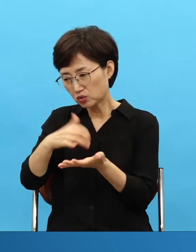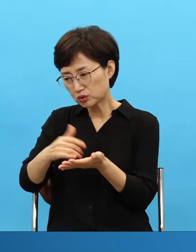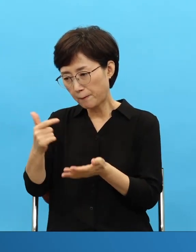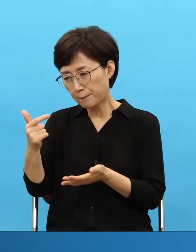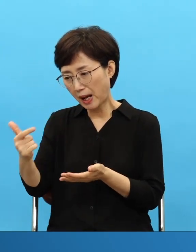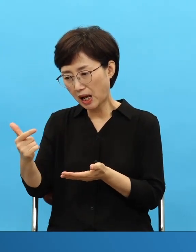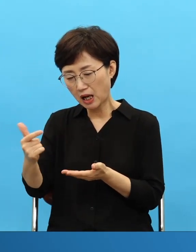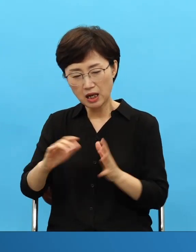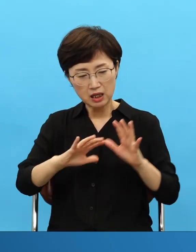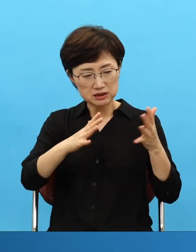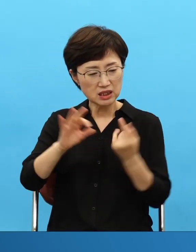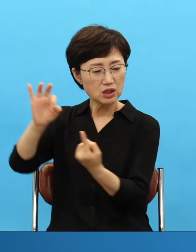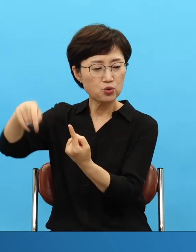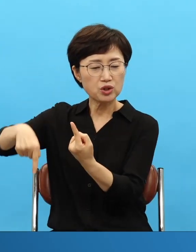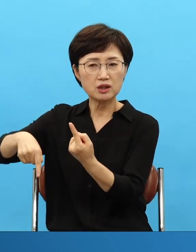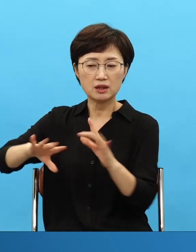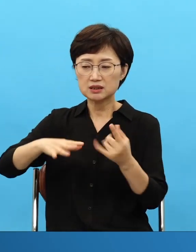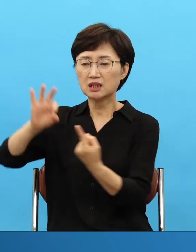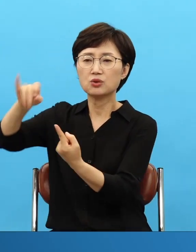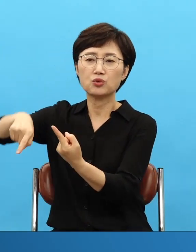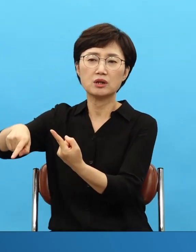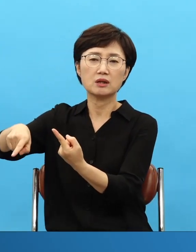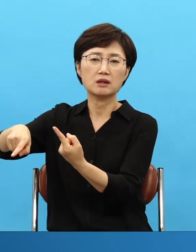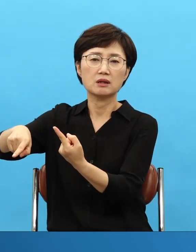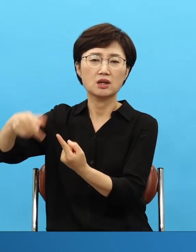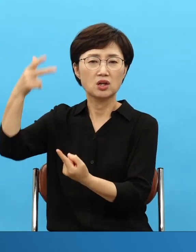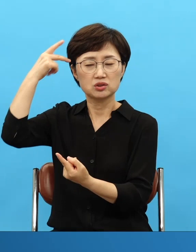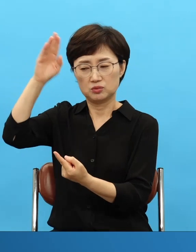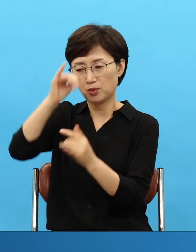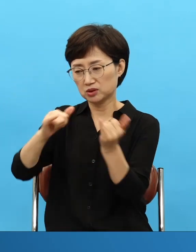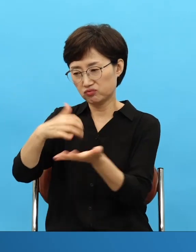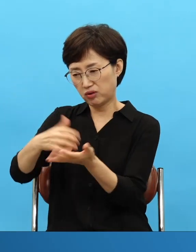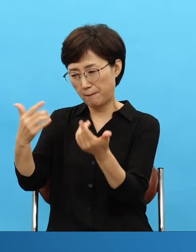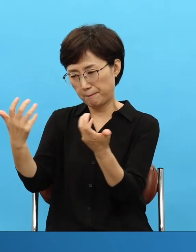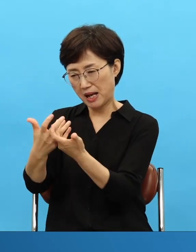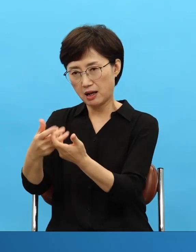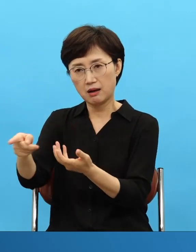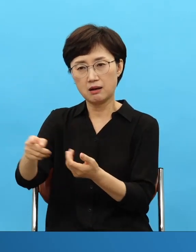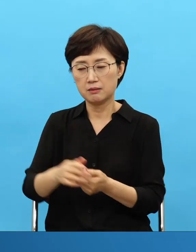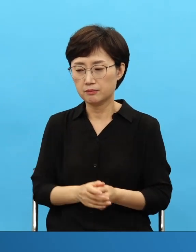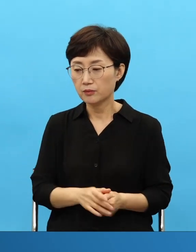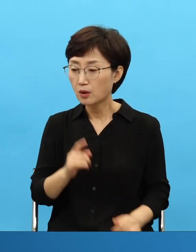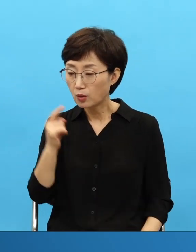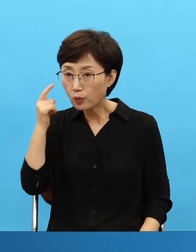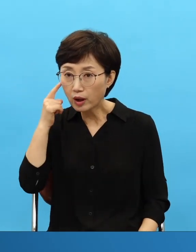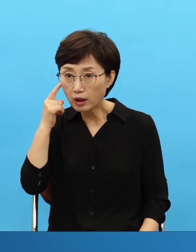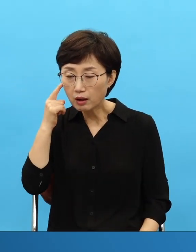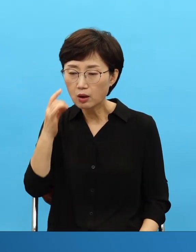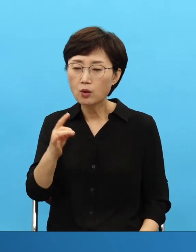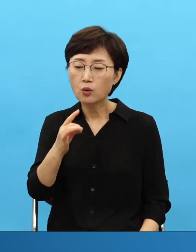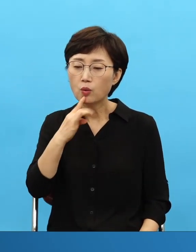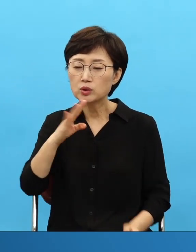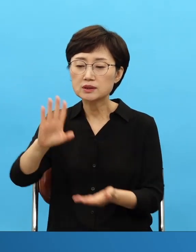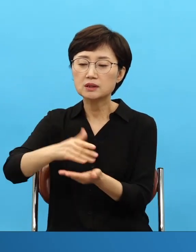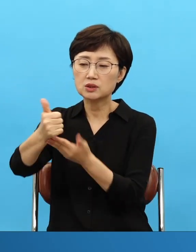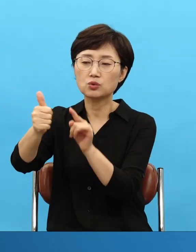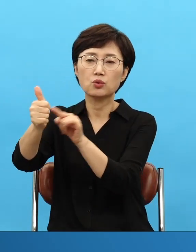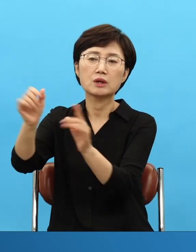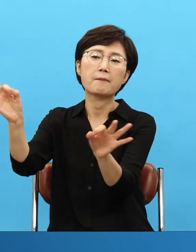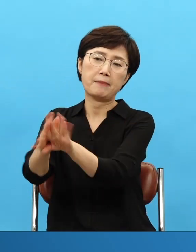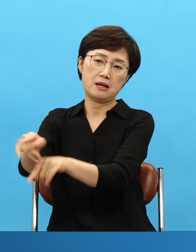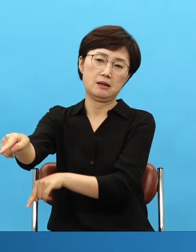are such high numbers of people with mental disorders in America? 오직 그리스도 없어진 겁니다. Because only Christ has